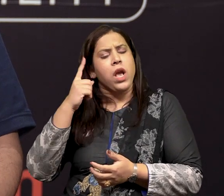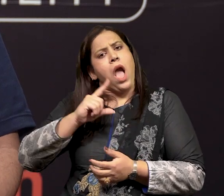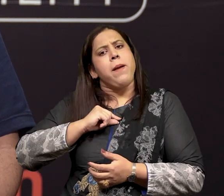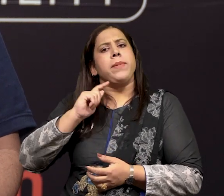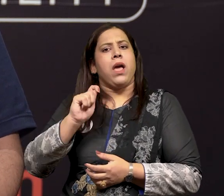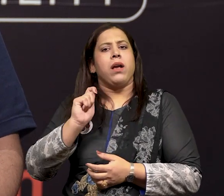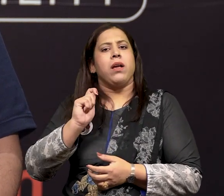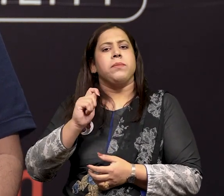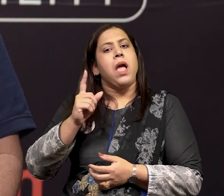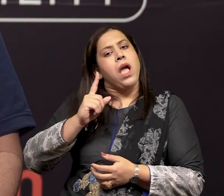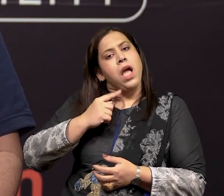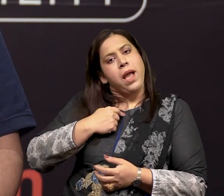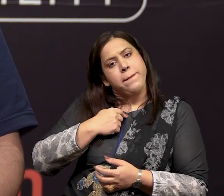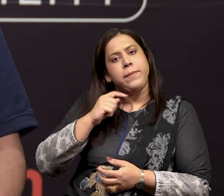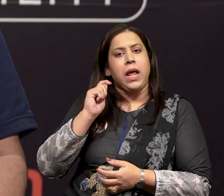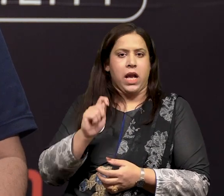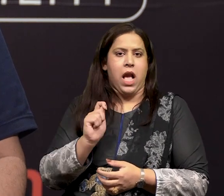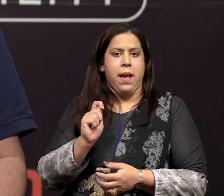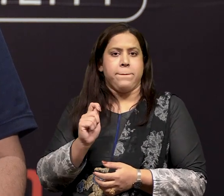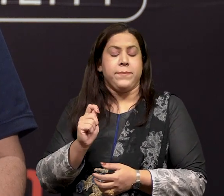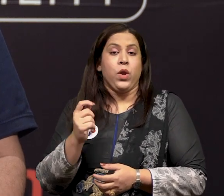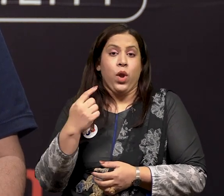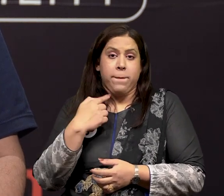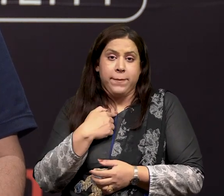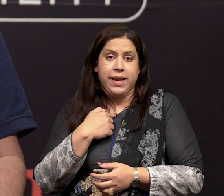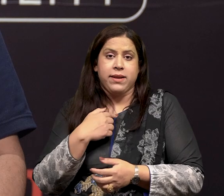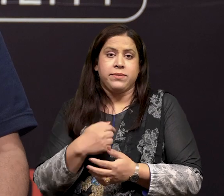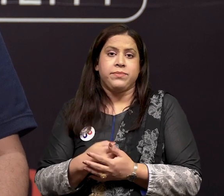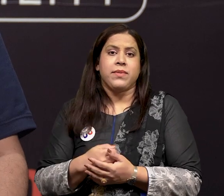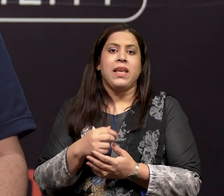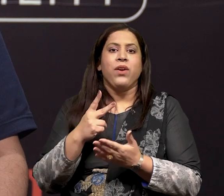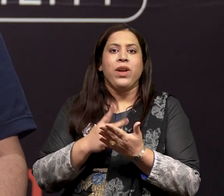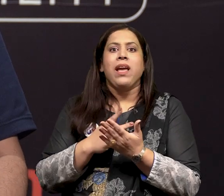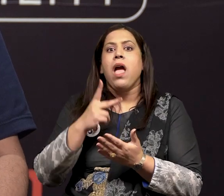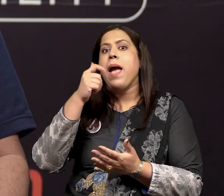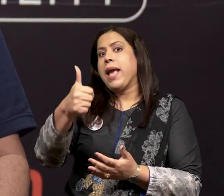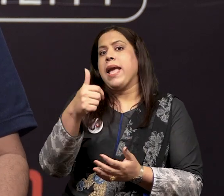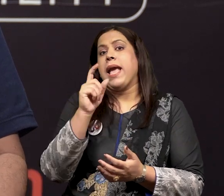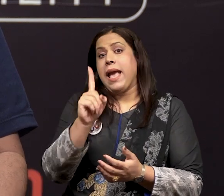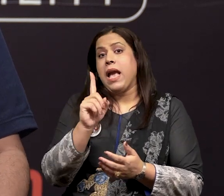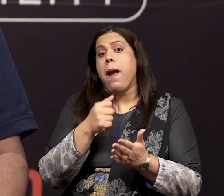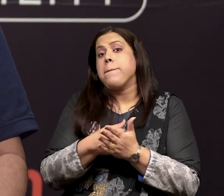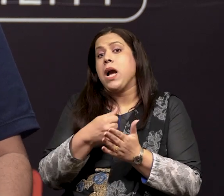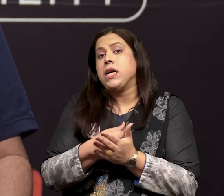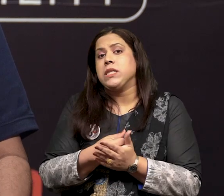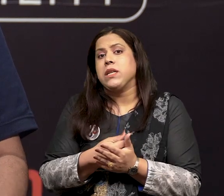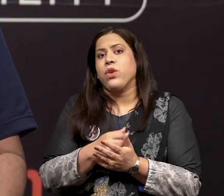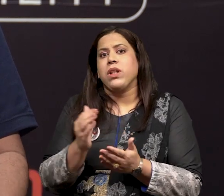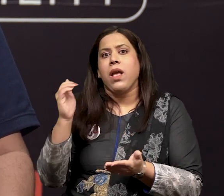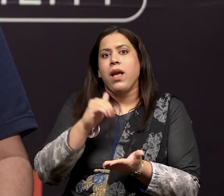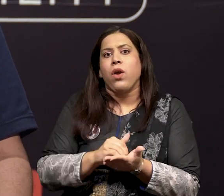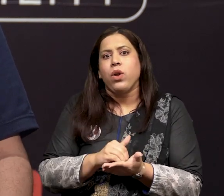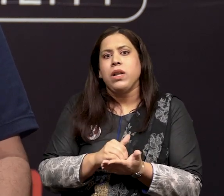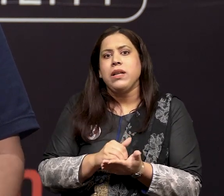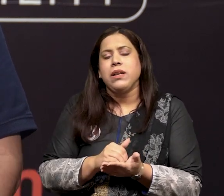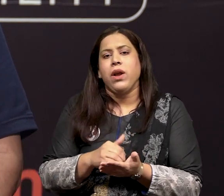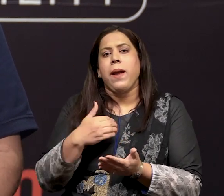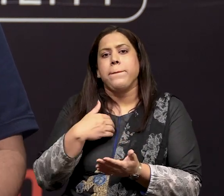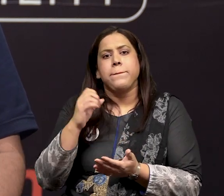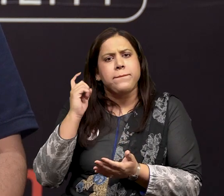भी क्रिएटिव आर्टिस्ट के लिए इससे बड़ी और कोई लाइसेंस नहीं है दैट यू वर्क बिकॉज यू वांट टू